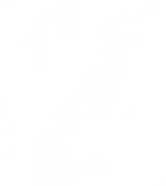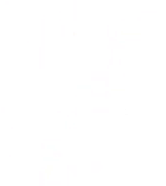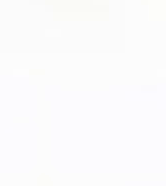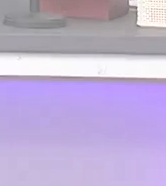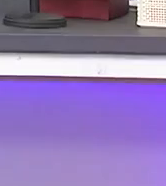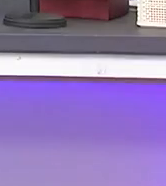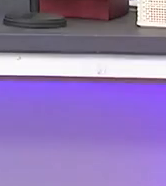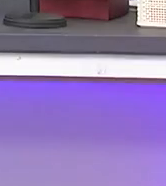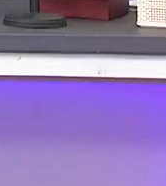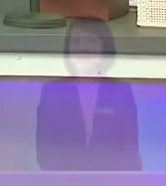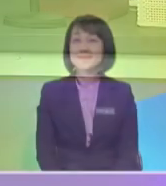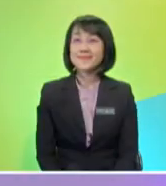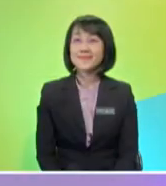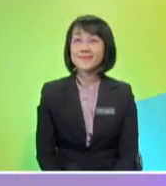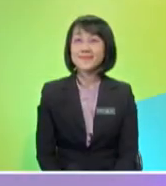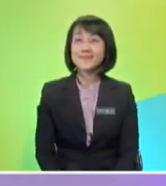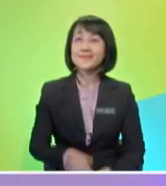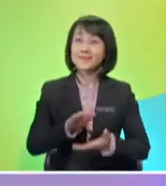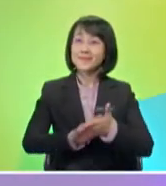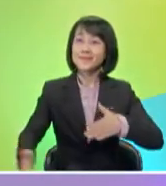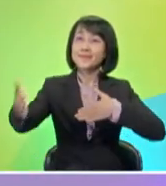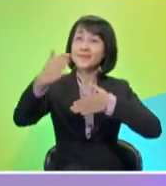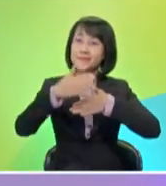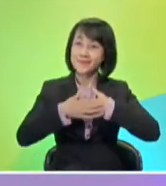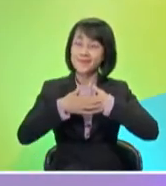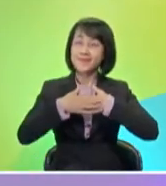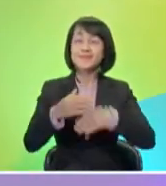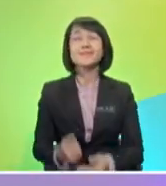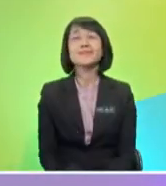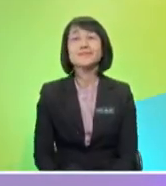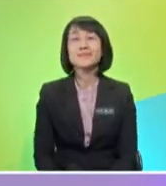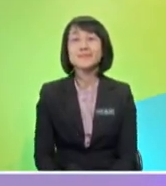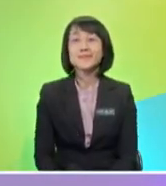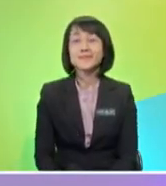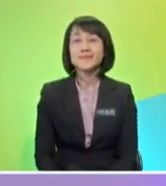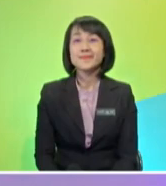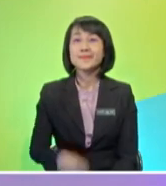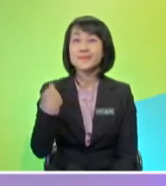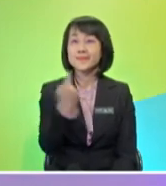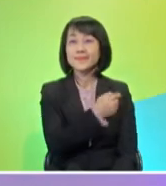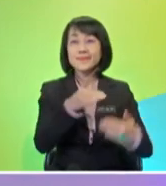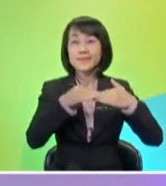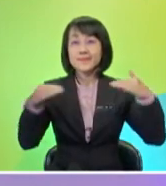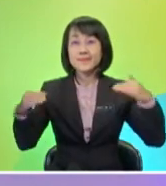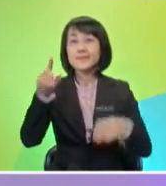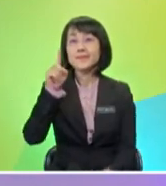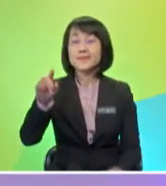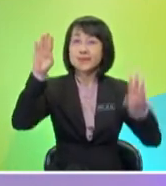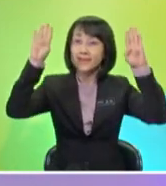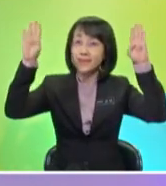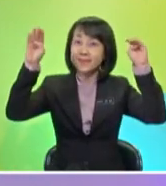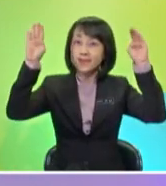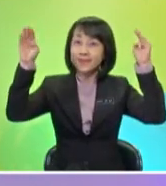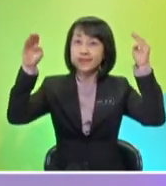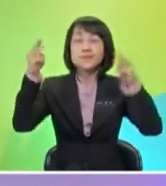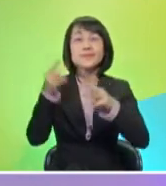KPM. Anda kembali bersama Ria dalam Didik TV KPM. Hari ini kita dalam slot tahap 1 bagi mata pelajaran matematik. Baik,